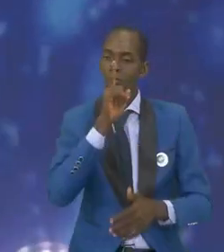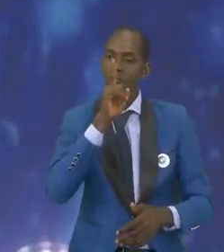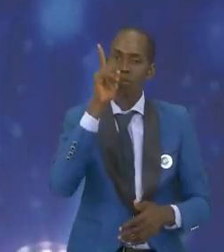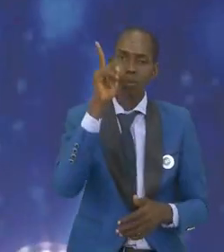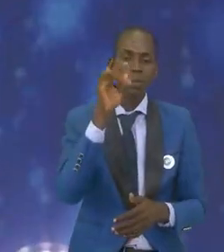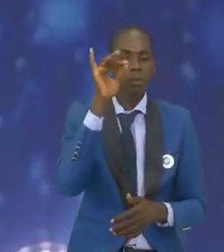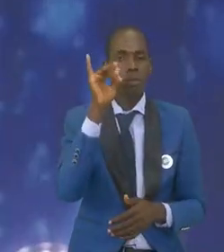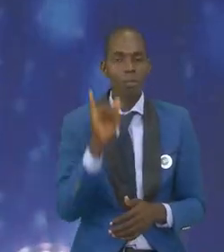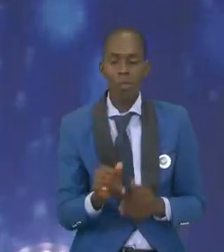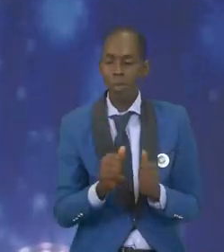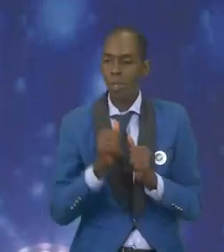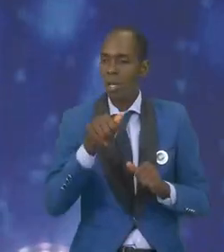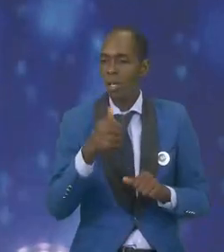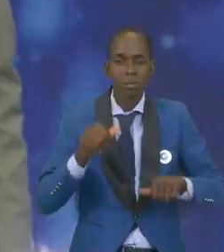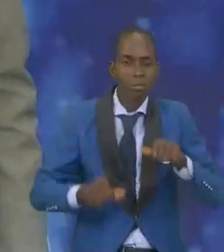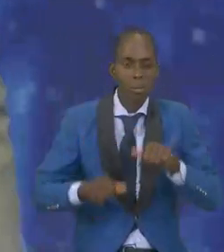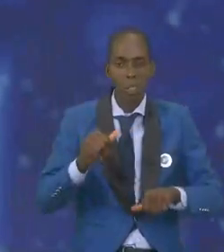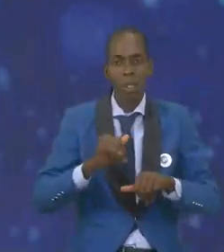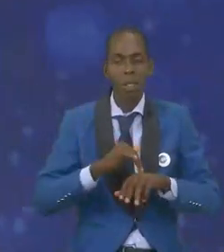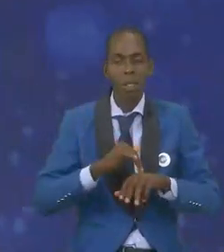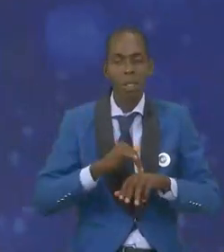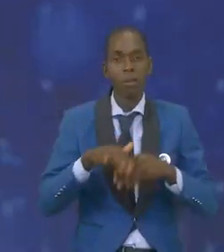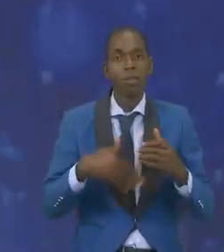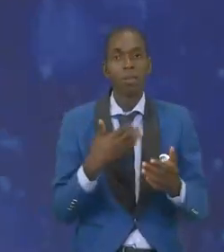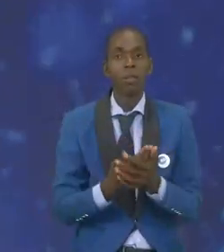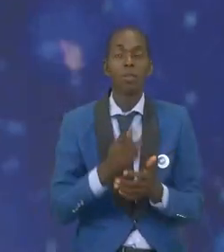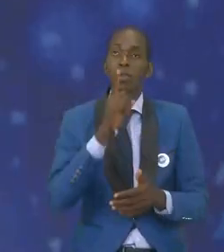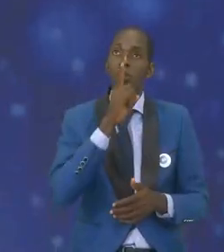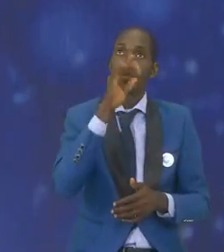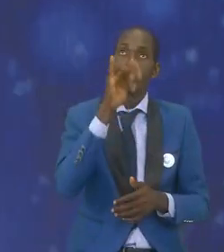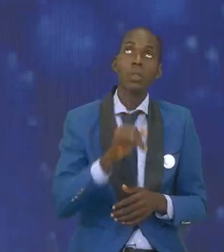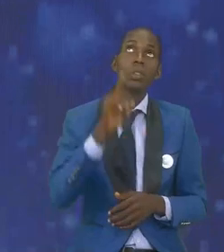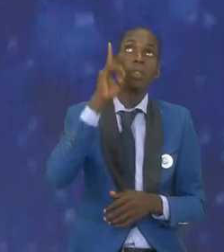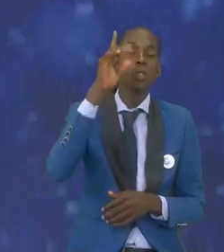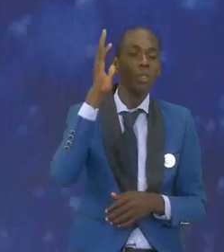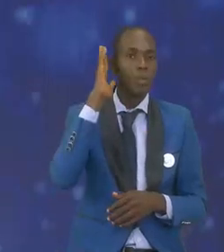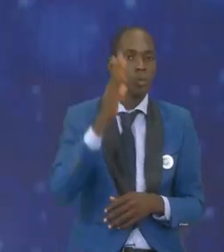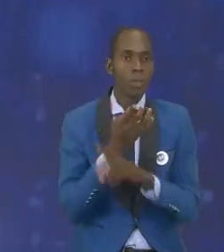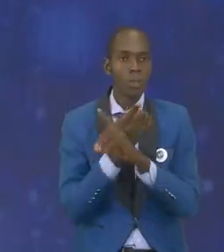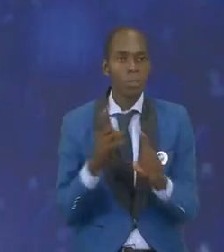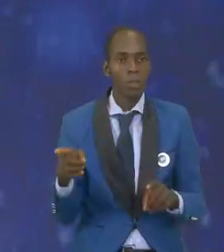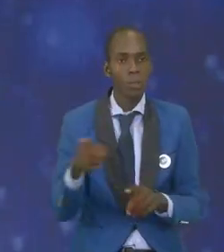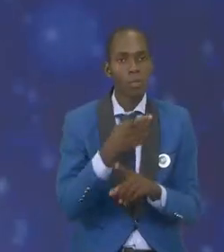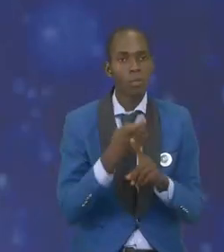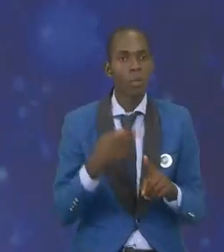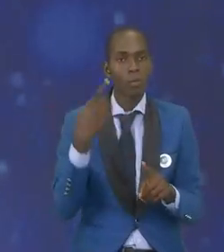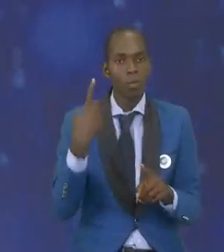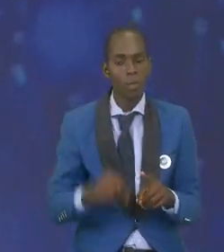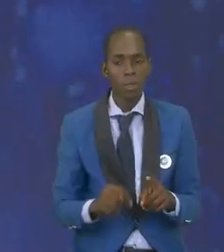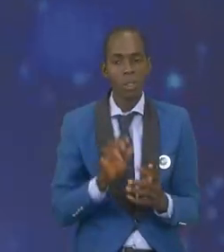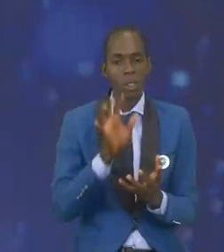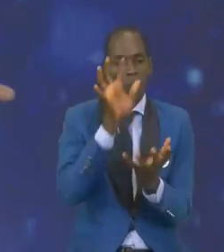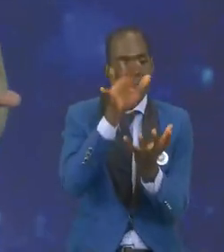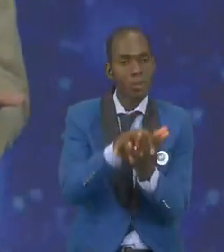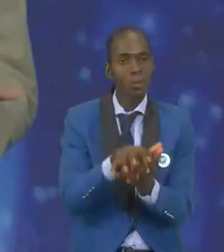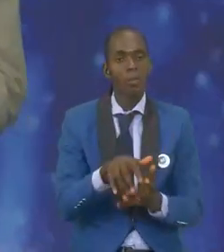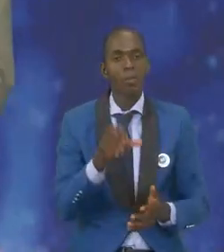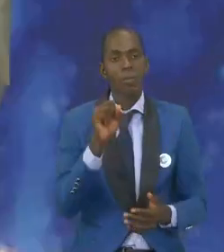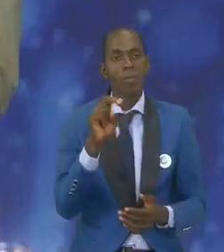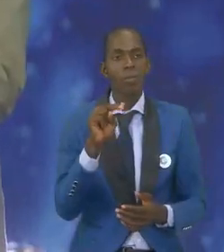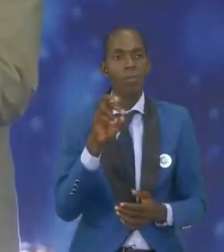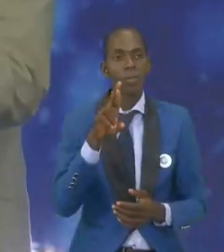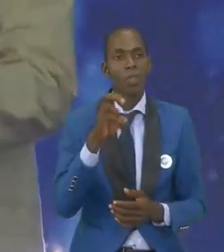verset 3 car c'est lui qui te délivre c'est lui certainement qu'à sans aucun doute sans aucun doute car